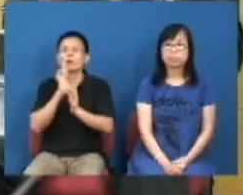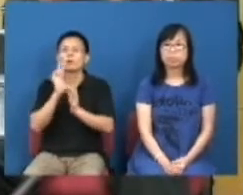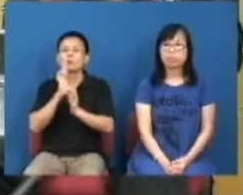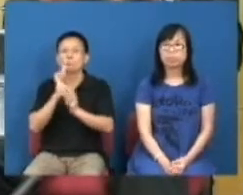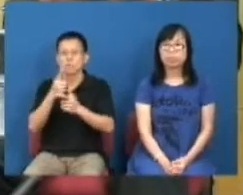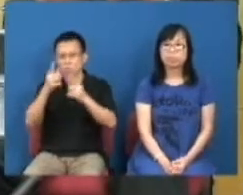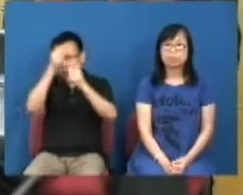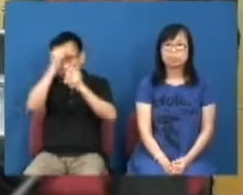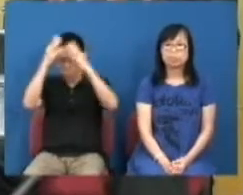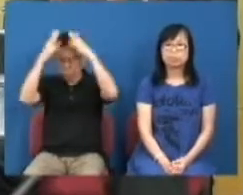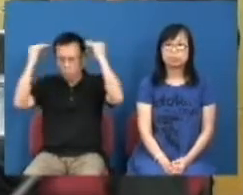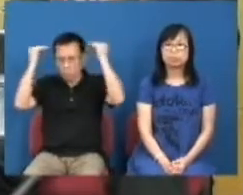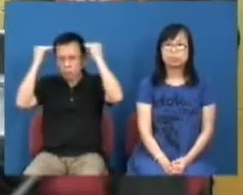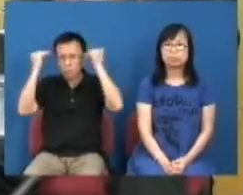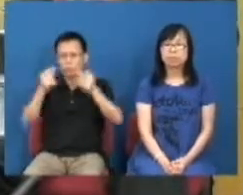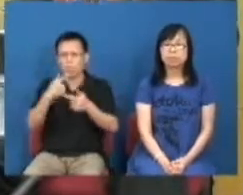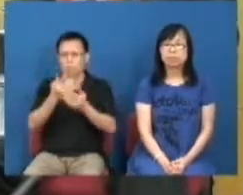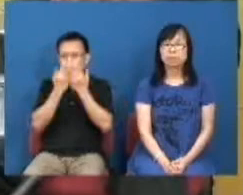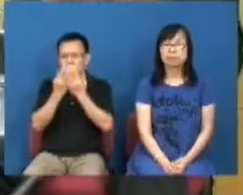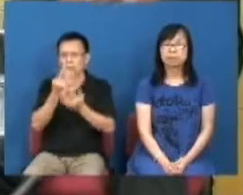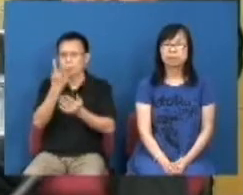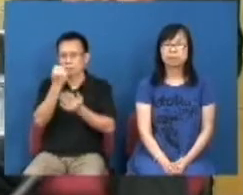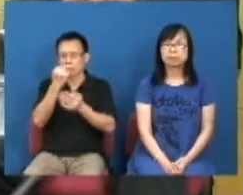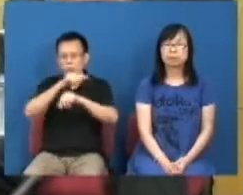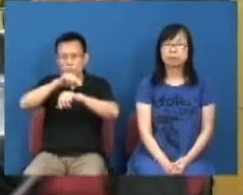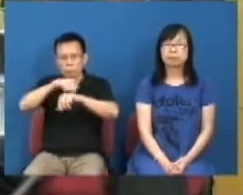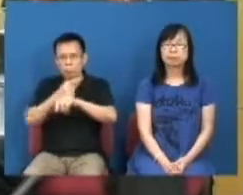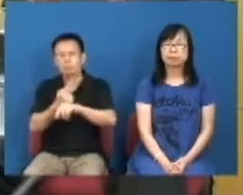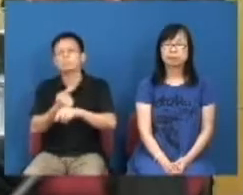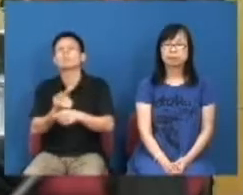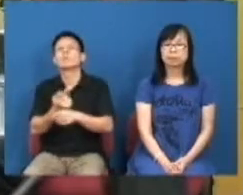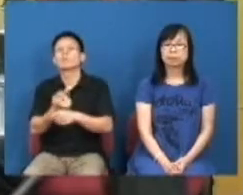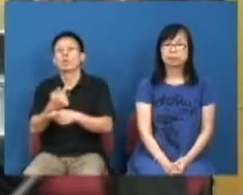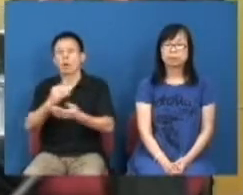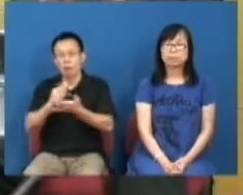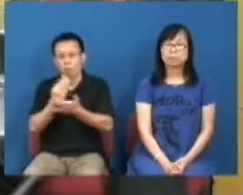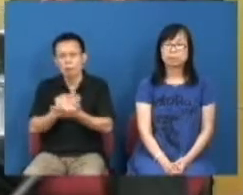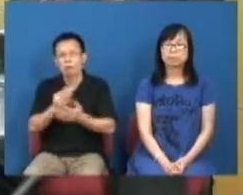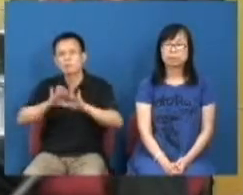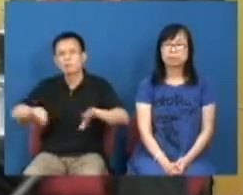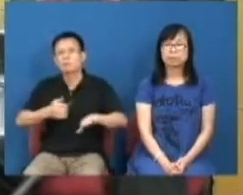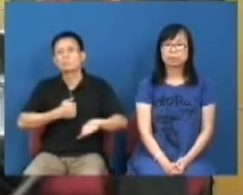護士，咁我讀咗40個鐘，咁我就考到啦，咁仍然喺嗰個名